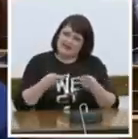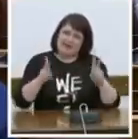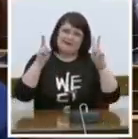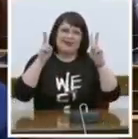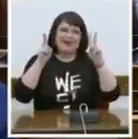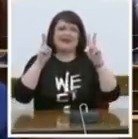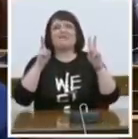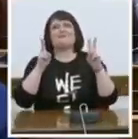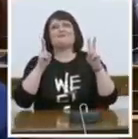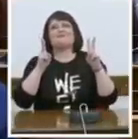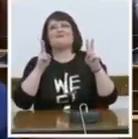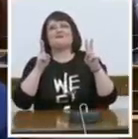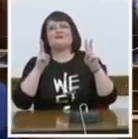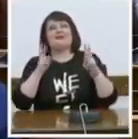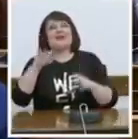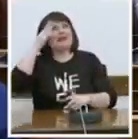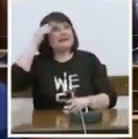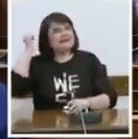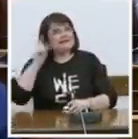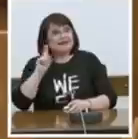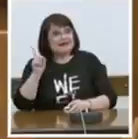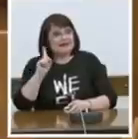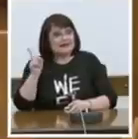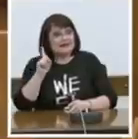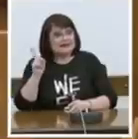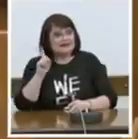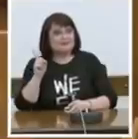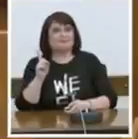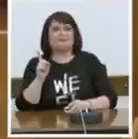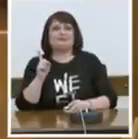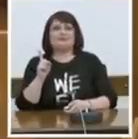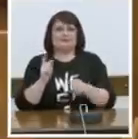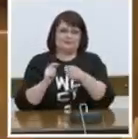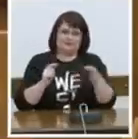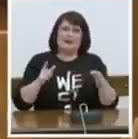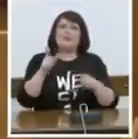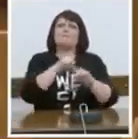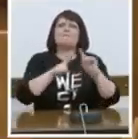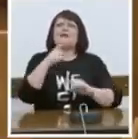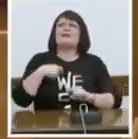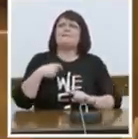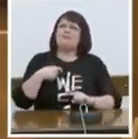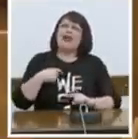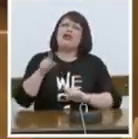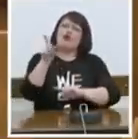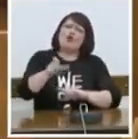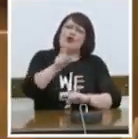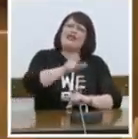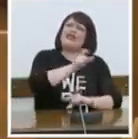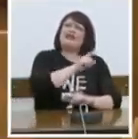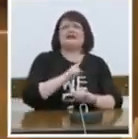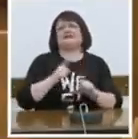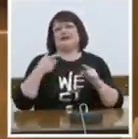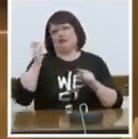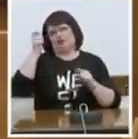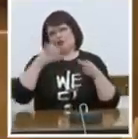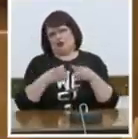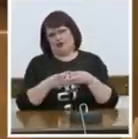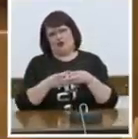Ελευθερίας. Και να μην ξεχάσω και 2 αριστερόχειρες είναι μέλη της κοινοβουλευτικής ομάδας της Πλεύσης Ελευθερίας.